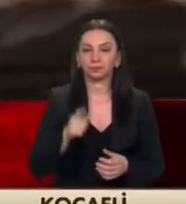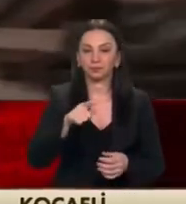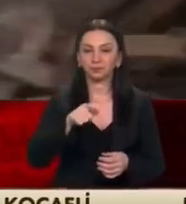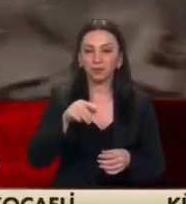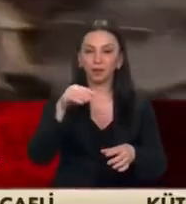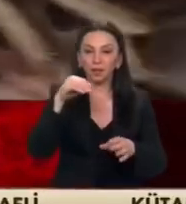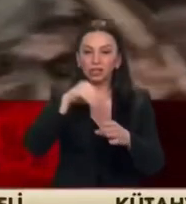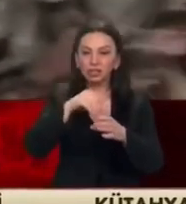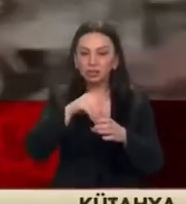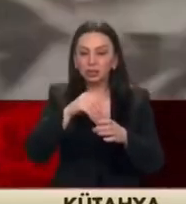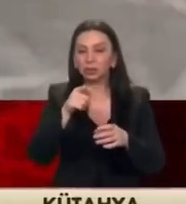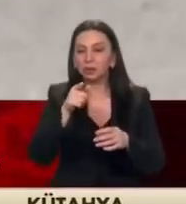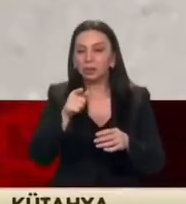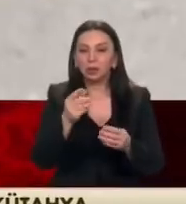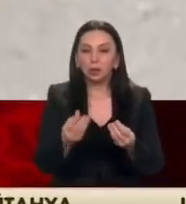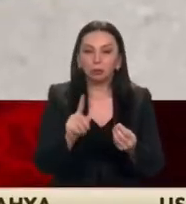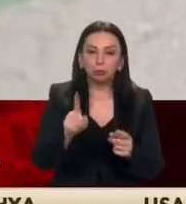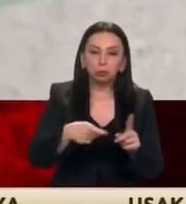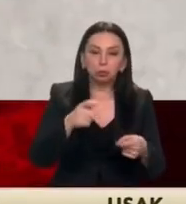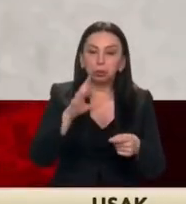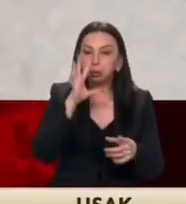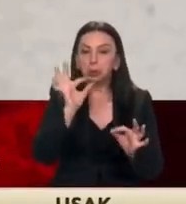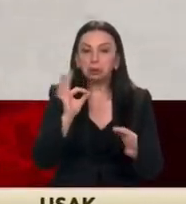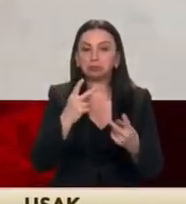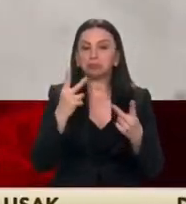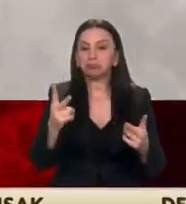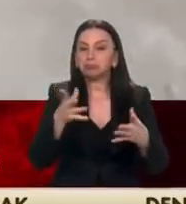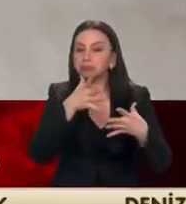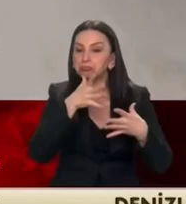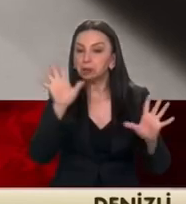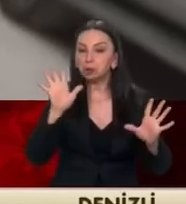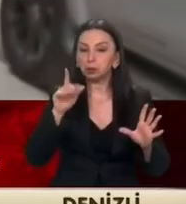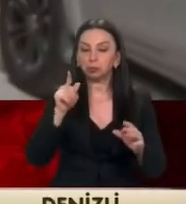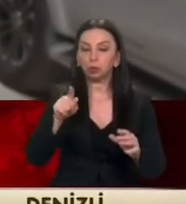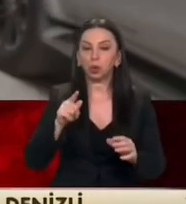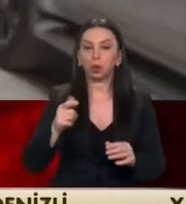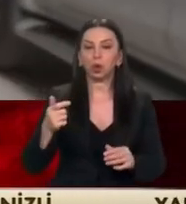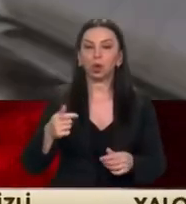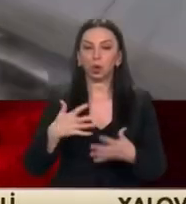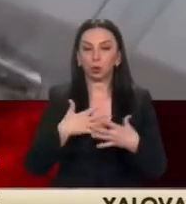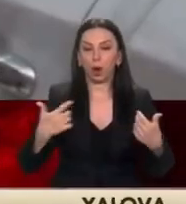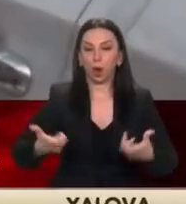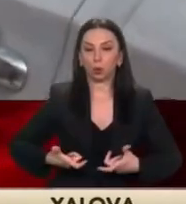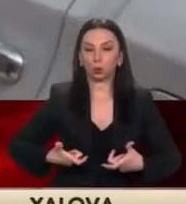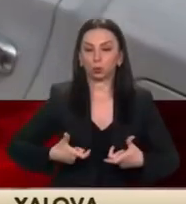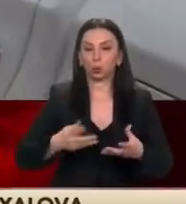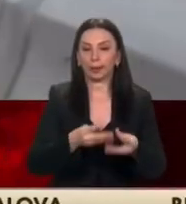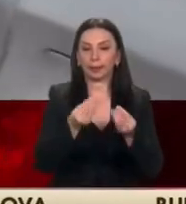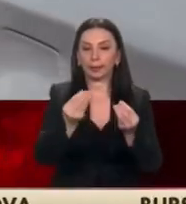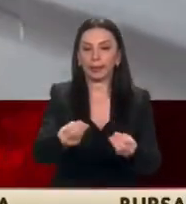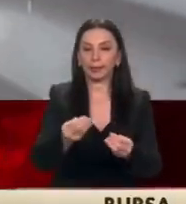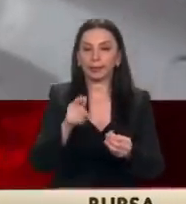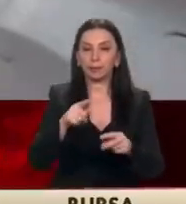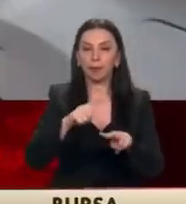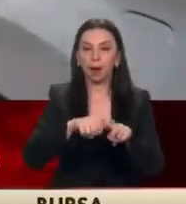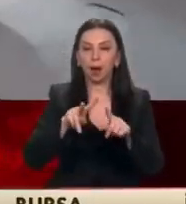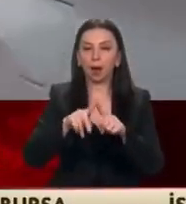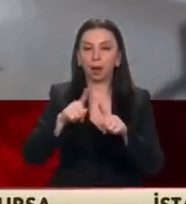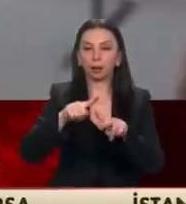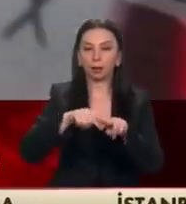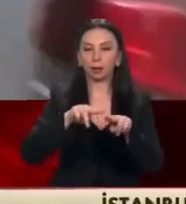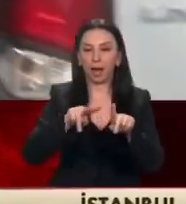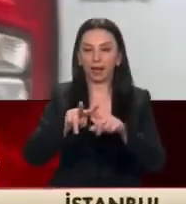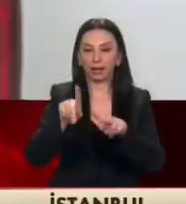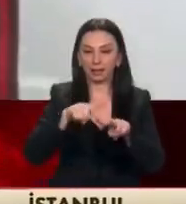Enkazdan çıkan fakat kime ait olduğu bilinmeyen değerli eşyalarsa güvenlik güçlerine teslim ediliyor. Burası Antakya'nın en işlek